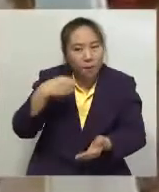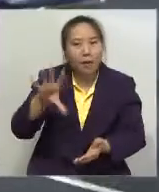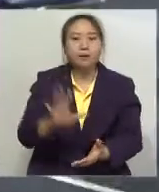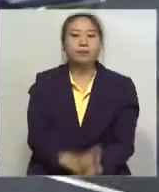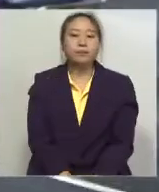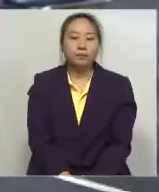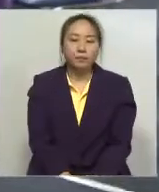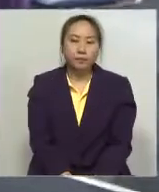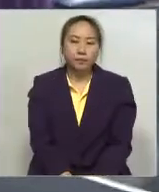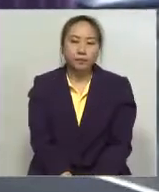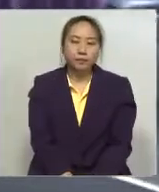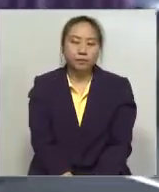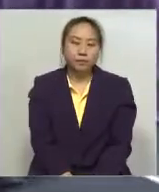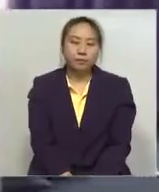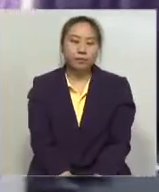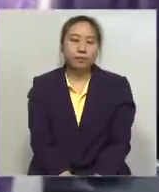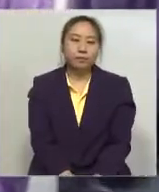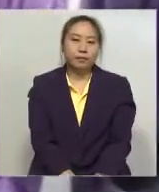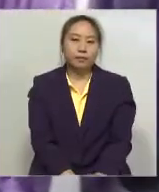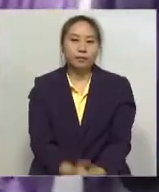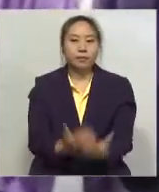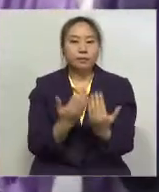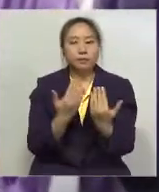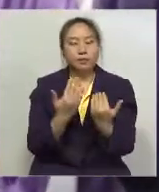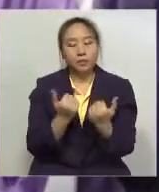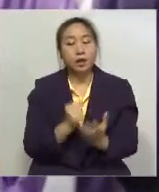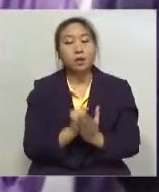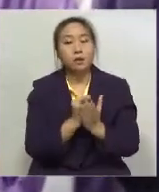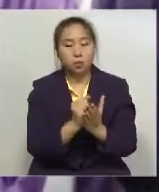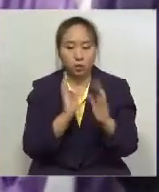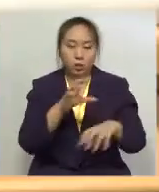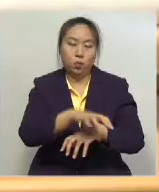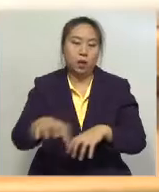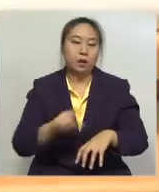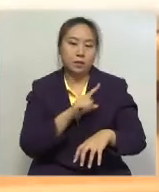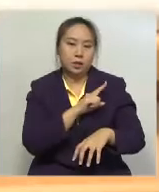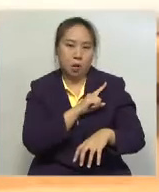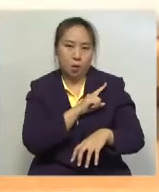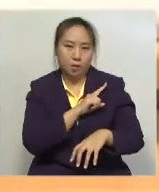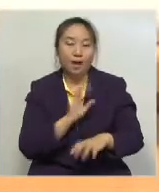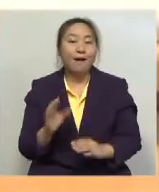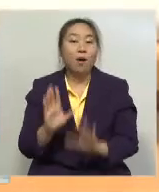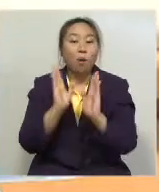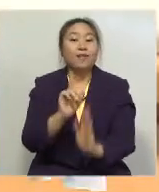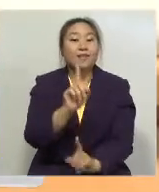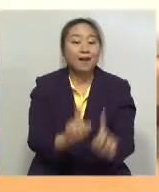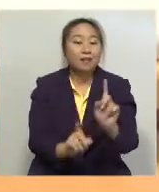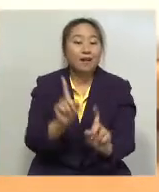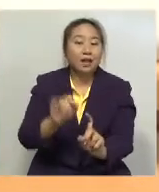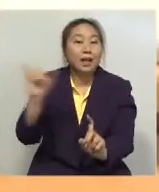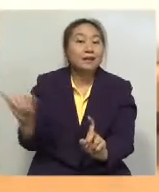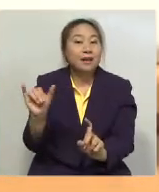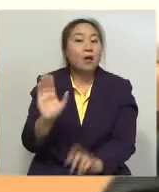ครับทางด้านการเยียวยานะครับตอนนี้หน่วยงานที่เกี่ยวข้องก็มีการเร่งเยียวยาให้แก่ญาติผู้เสียชีวิตจากเหตุ